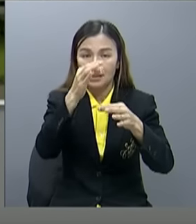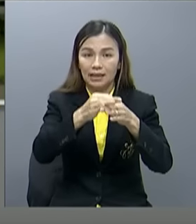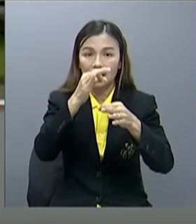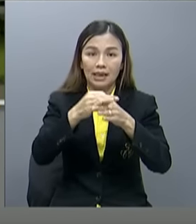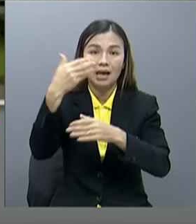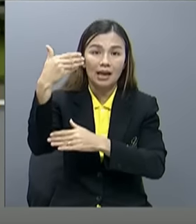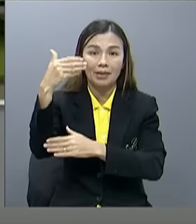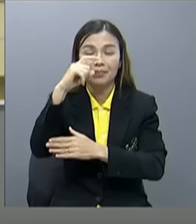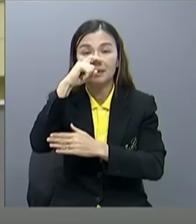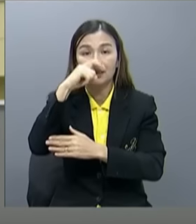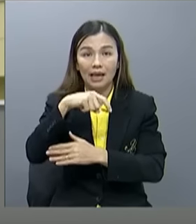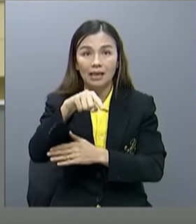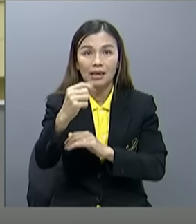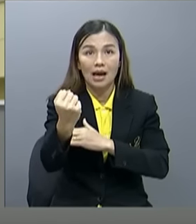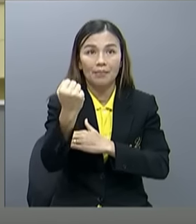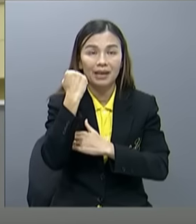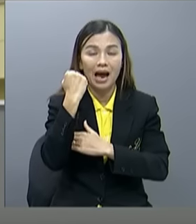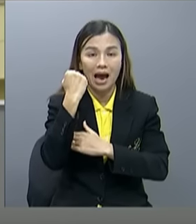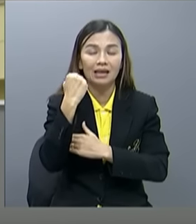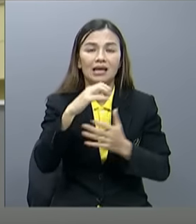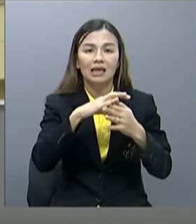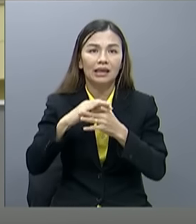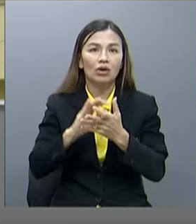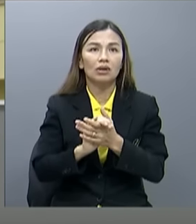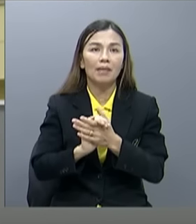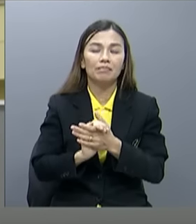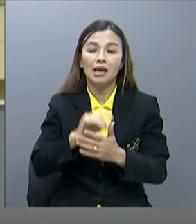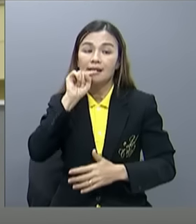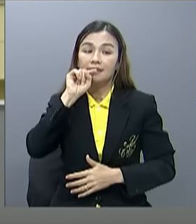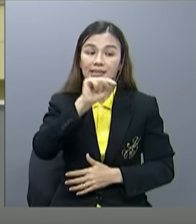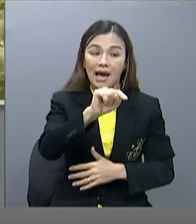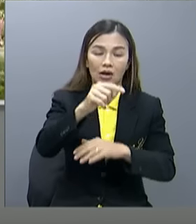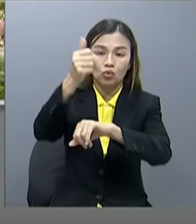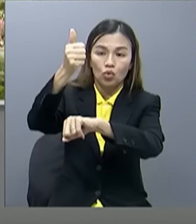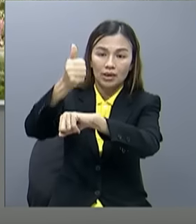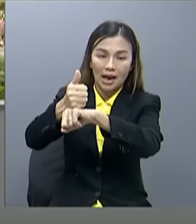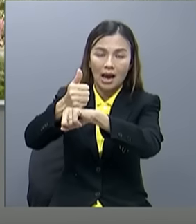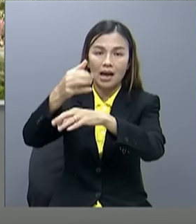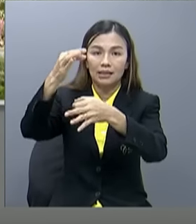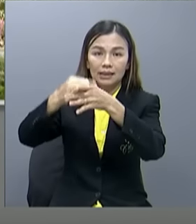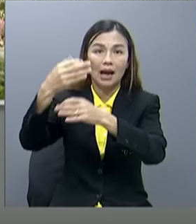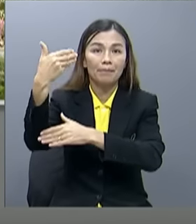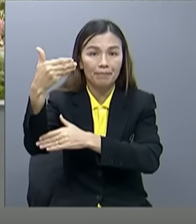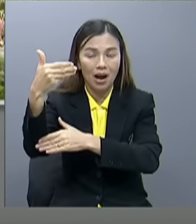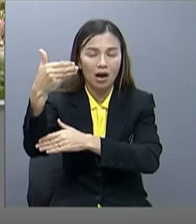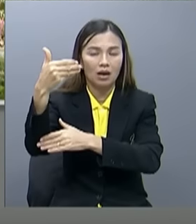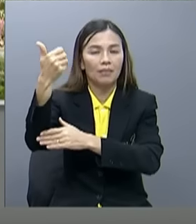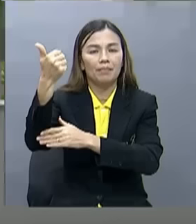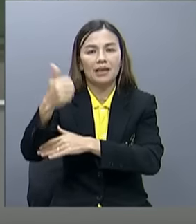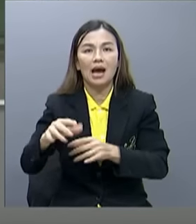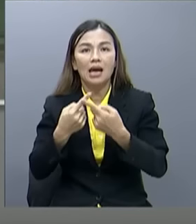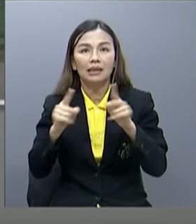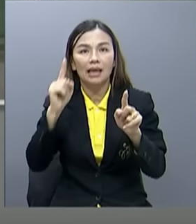ไม่ได้มีอำนาจตามที่กังวลกันในเรื่องของการจะไปปลดไปสั่งการผู้ว่าธปท.ได้ค่ะแต่ที่คนกังวลกัน